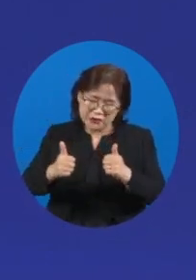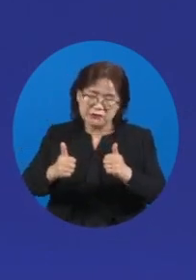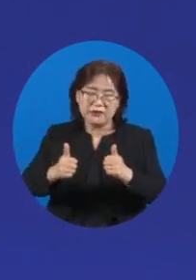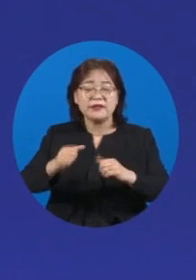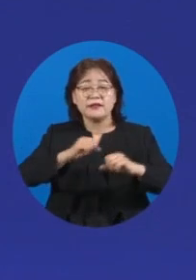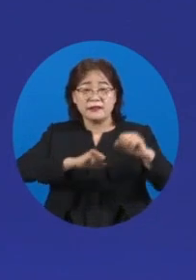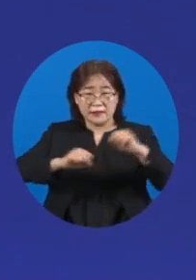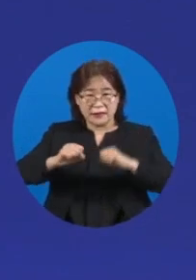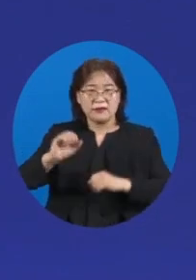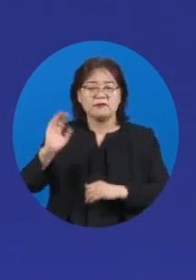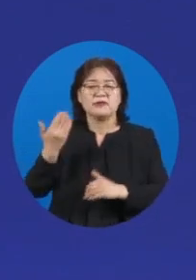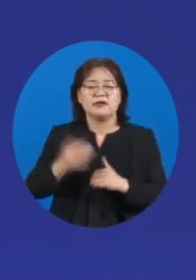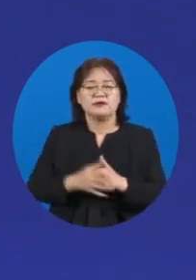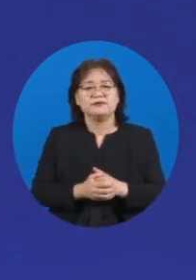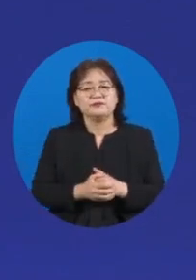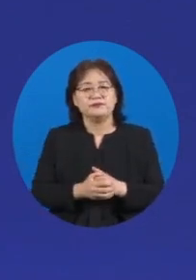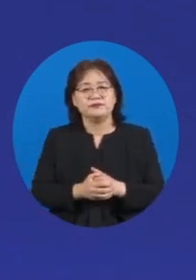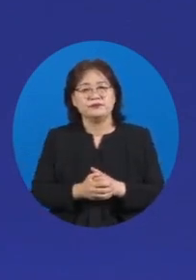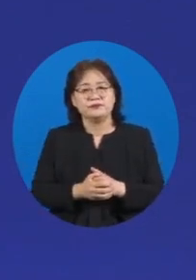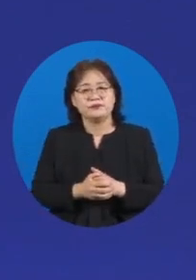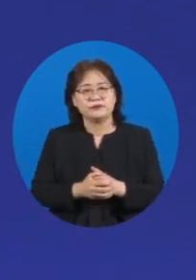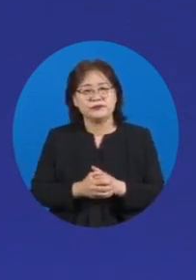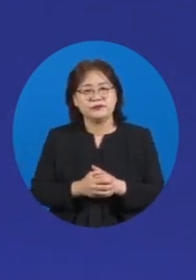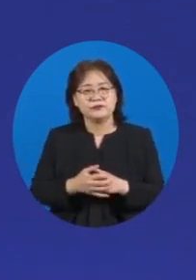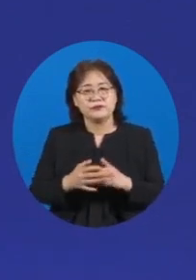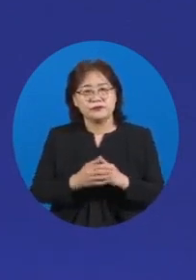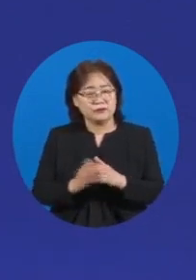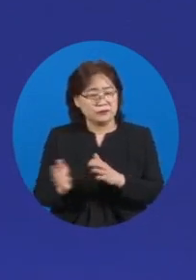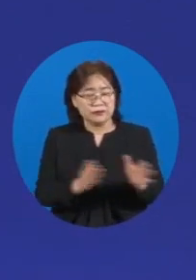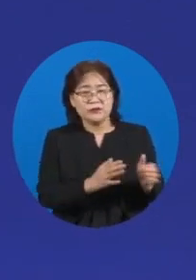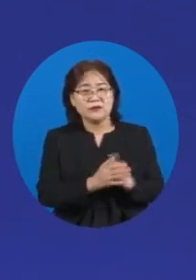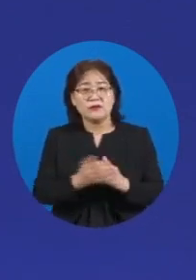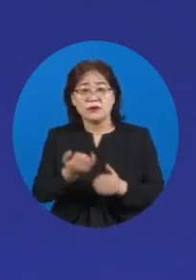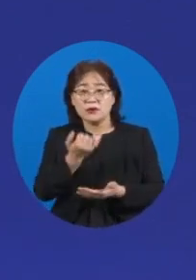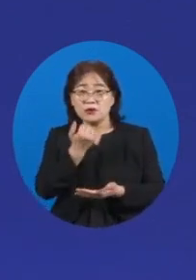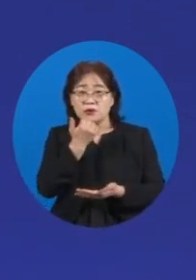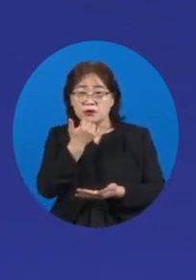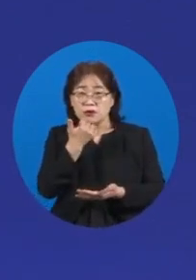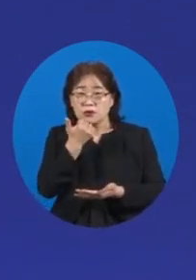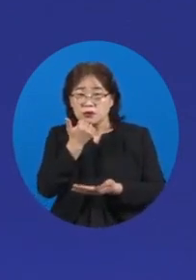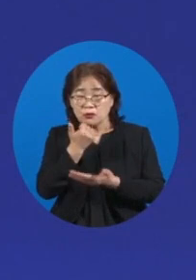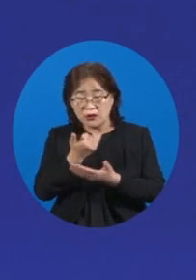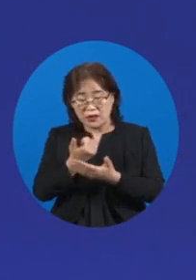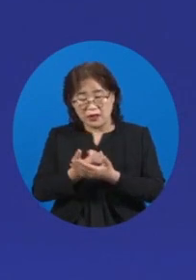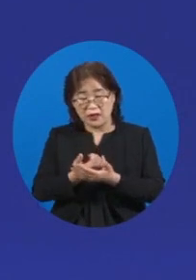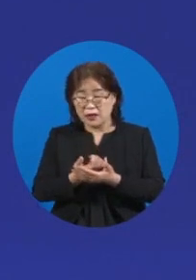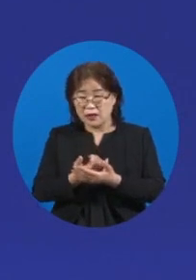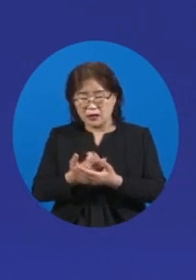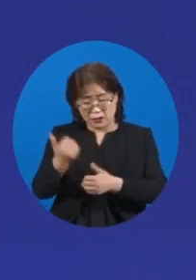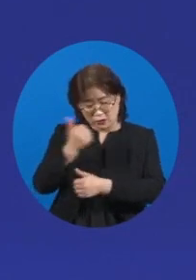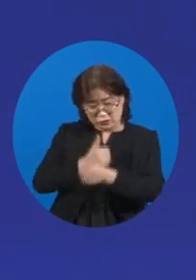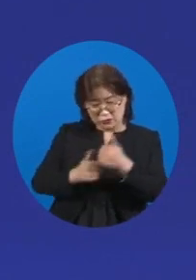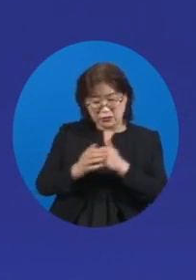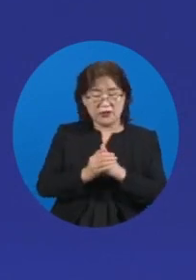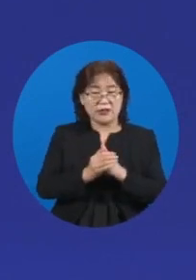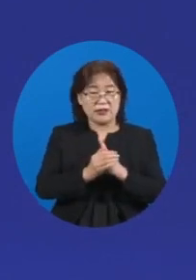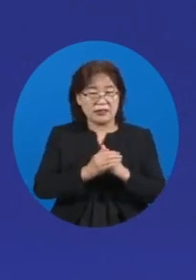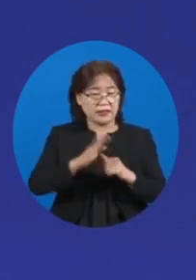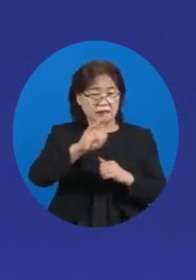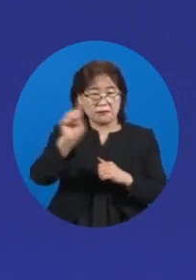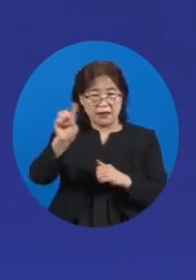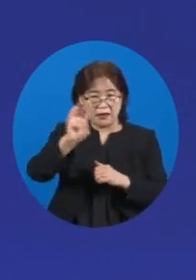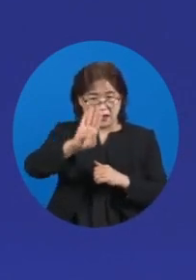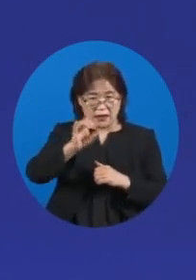일을 하되 모아 의 호 새누리 노아의 후손들이 바벨탑을 쌓았던 것처럼 하나님을